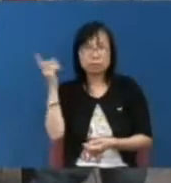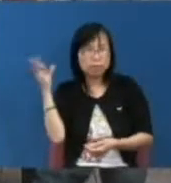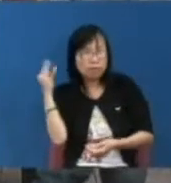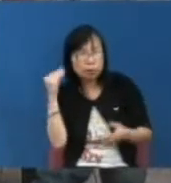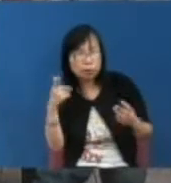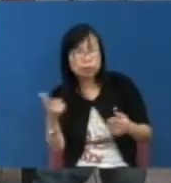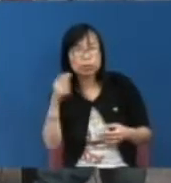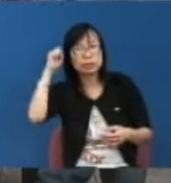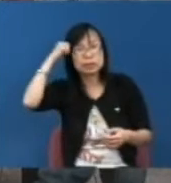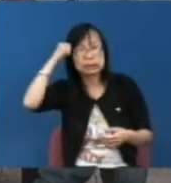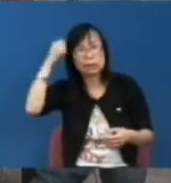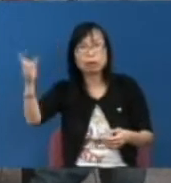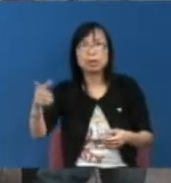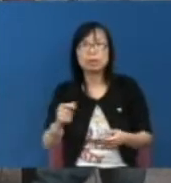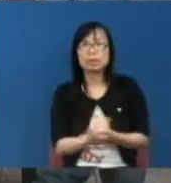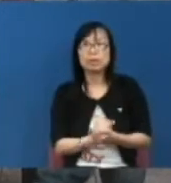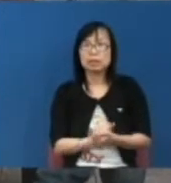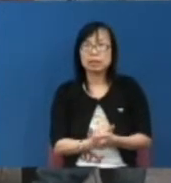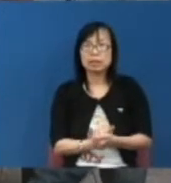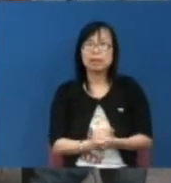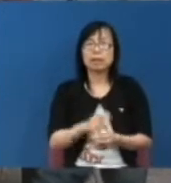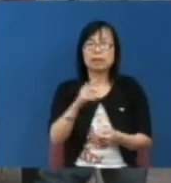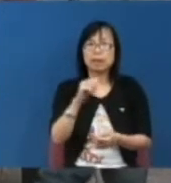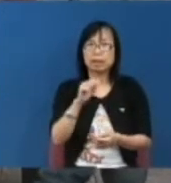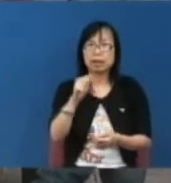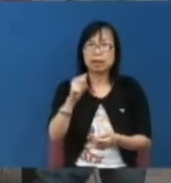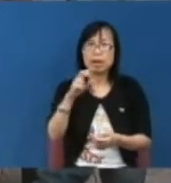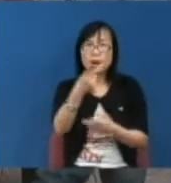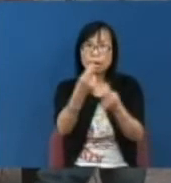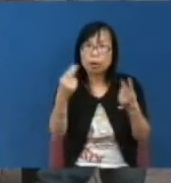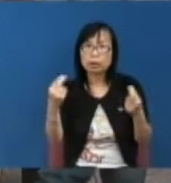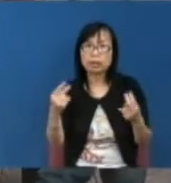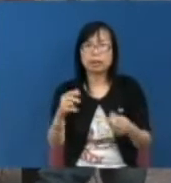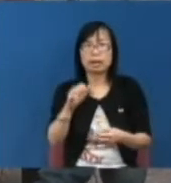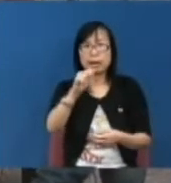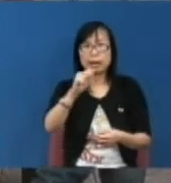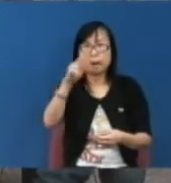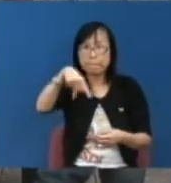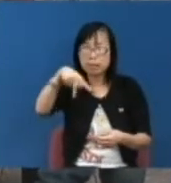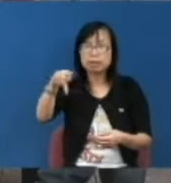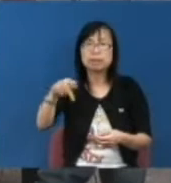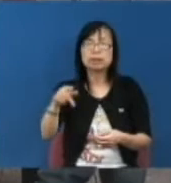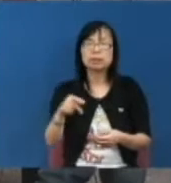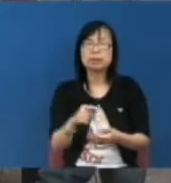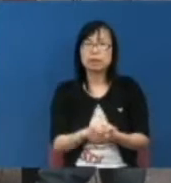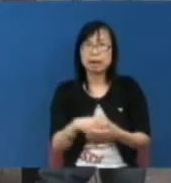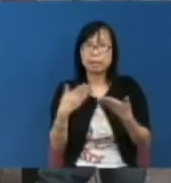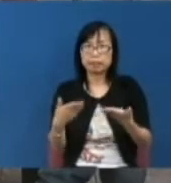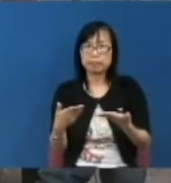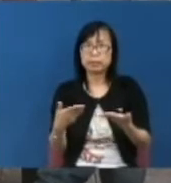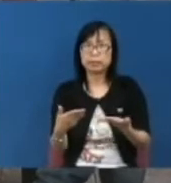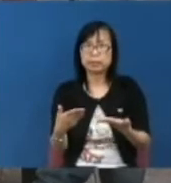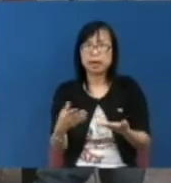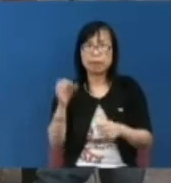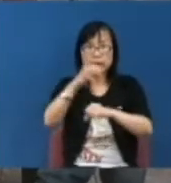咧，話一個AP for 呢個 list 嘅，即係直頭係綠色嘅 AP 喎。咁其實呢樣嘢根本上係已經國